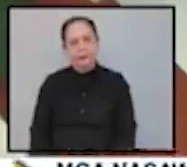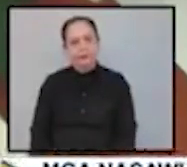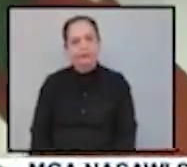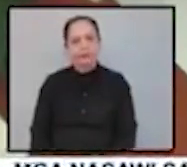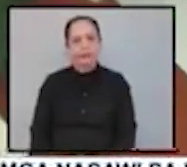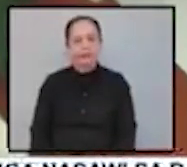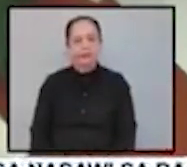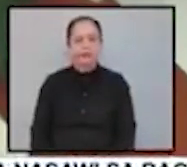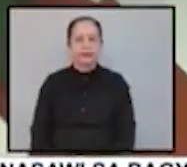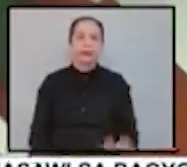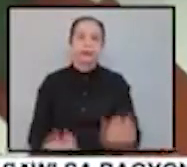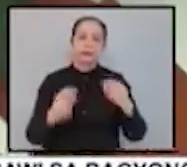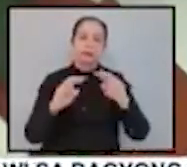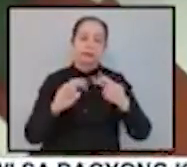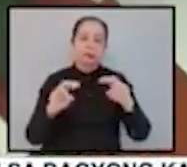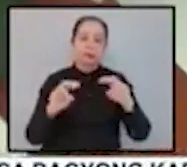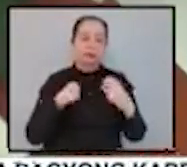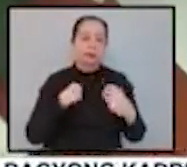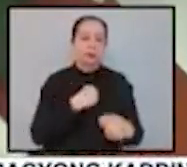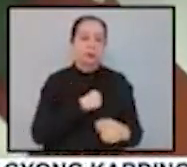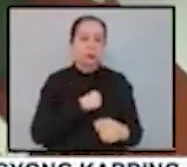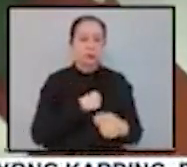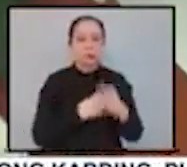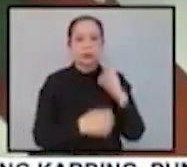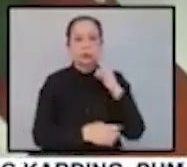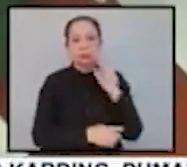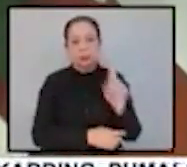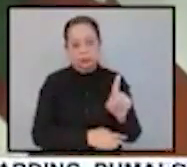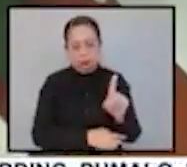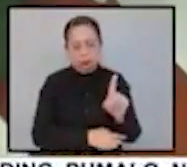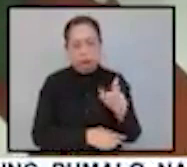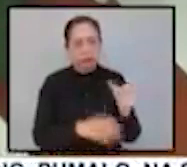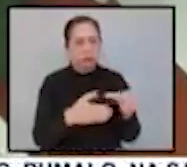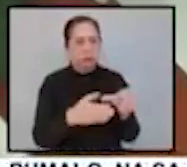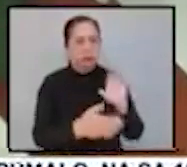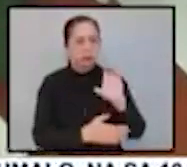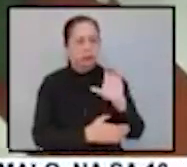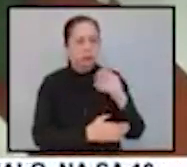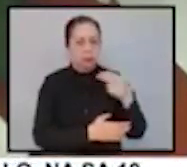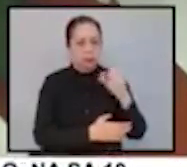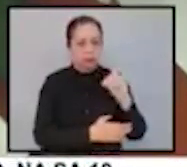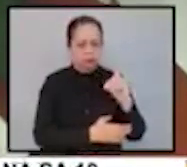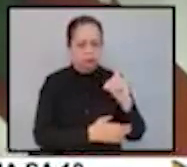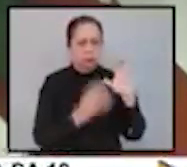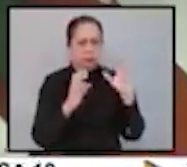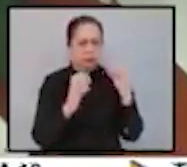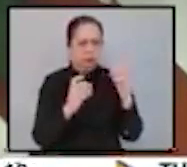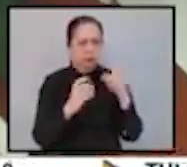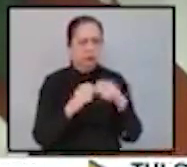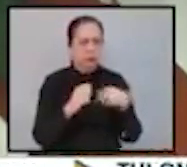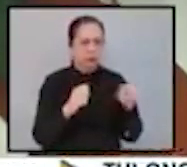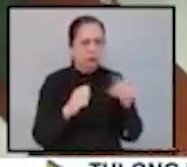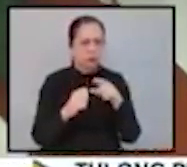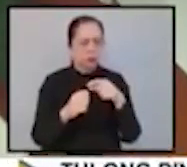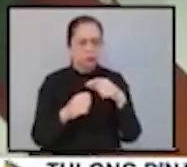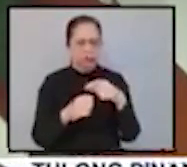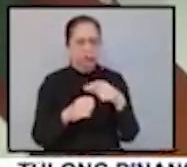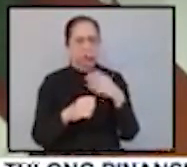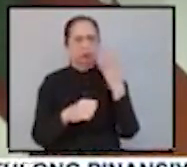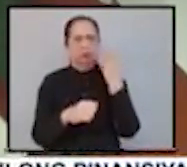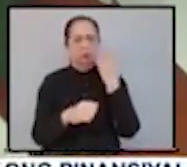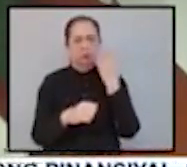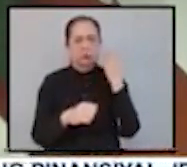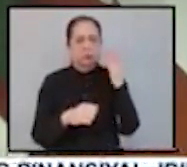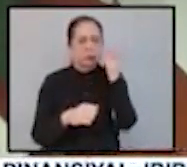Pinay imbestigahan ni Senator Risa Ontiveros sa Commission on Higher Education ang mga umano'y ghost scholars sa ilalim ng free college